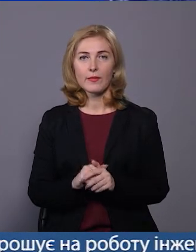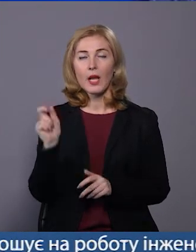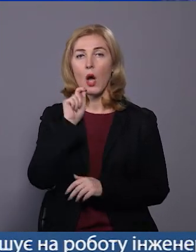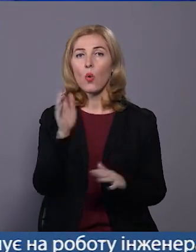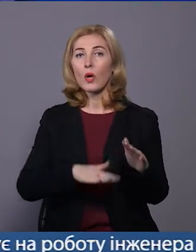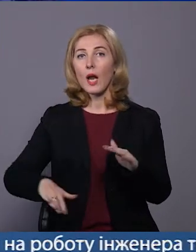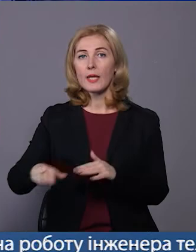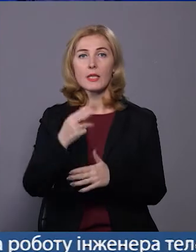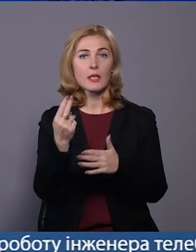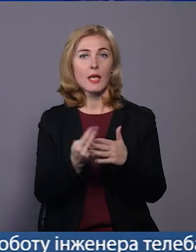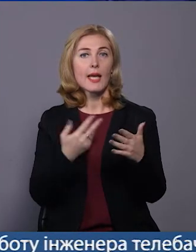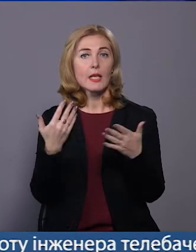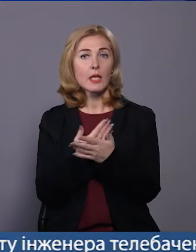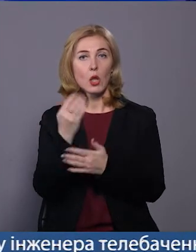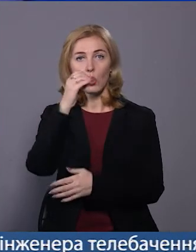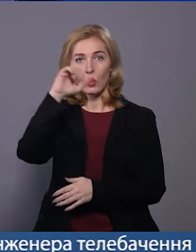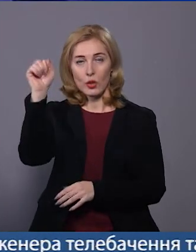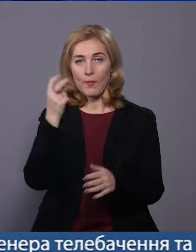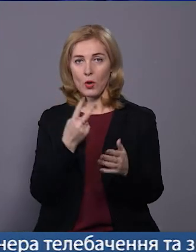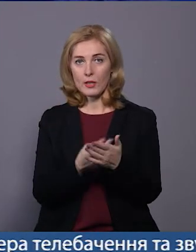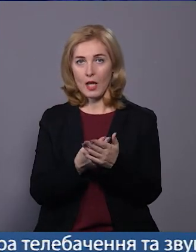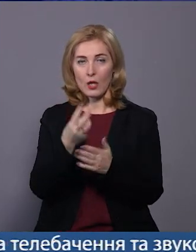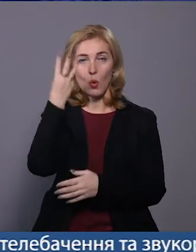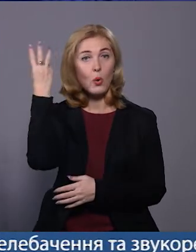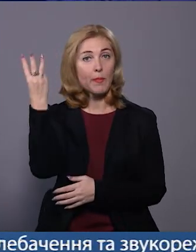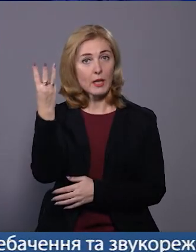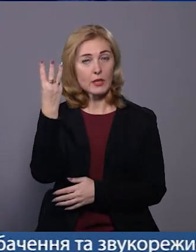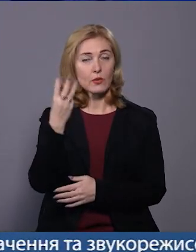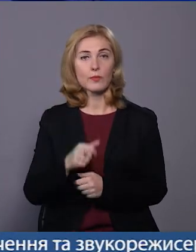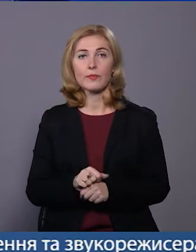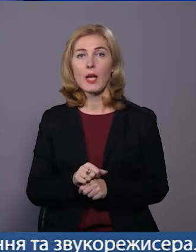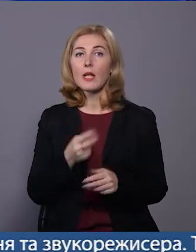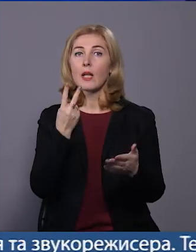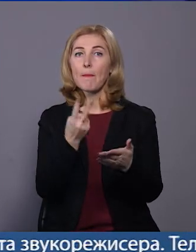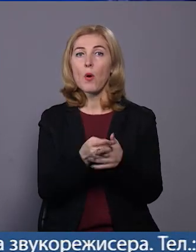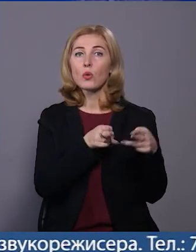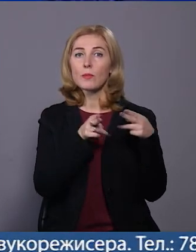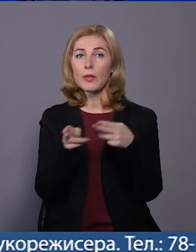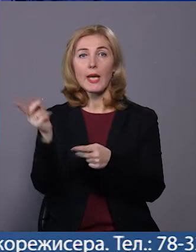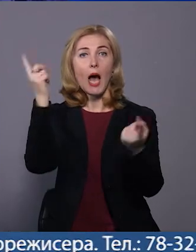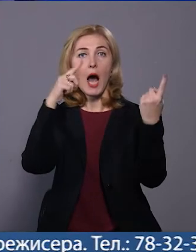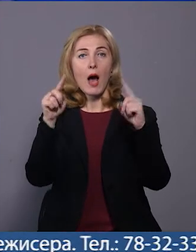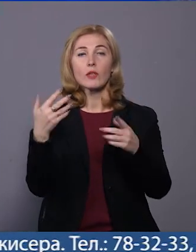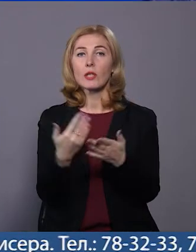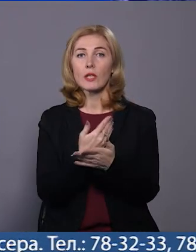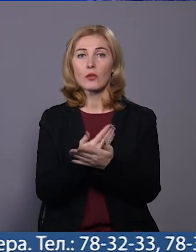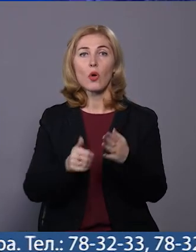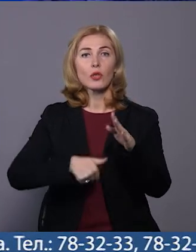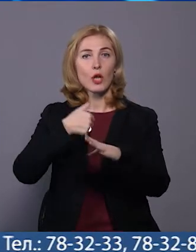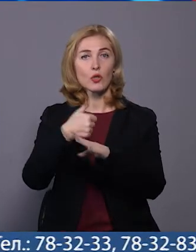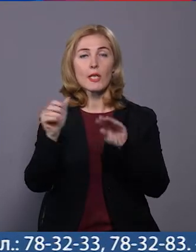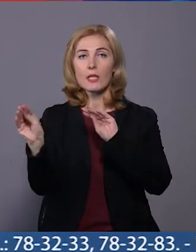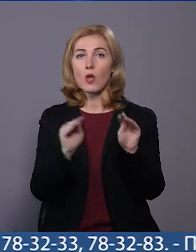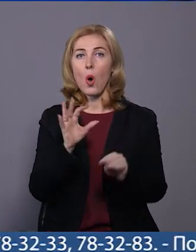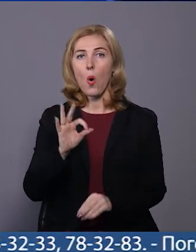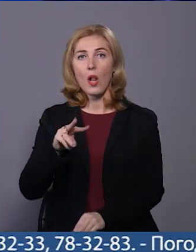Український художній фільм «Носоріг» показали у Хмельницькому. На допрем'єрний показ приїхали автори стрічки на чолі з режисером